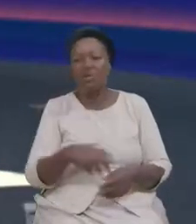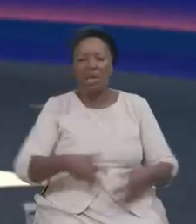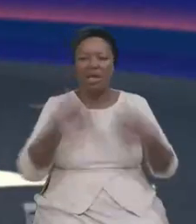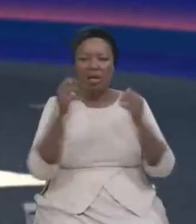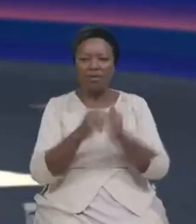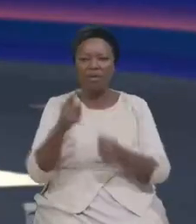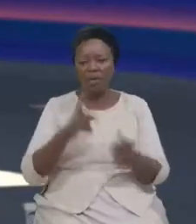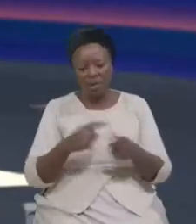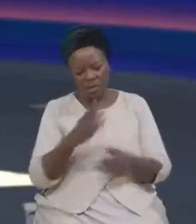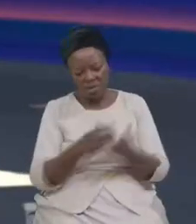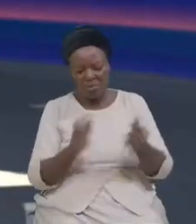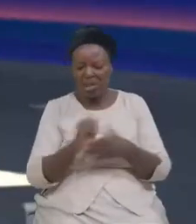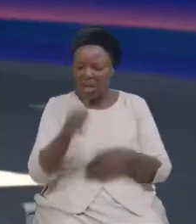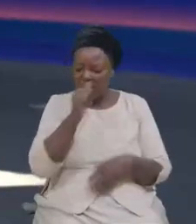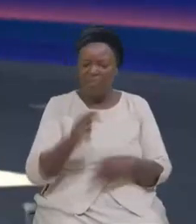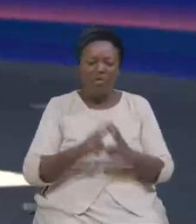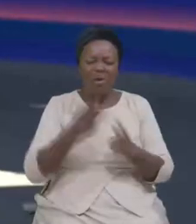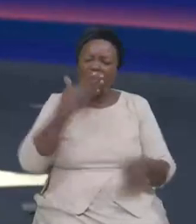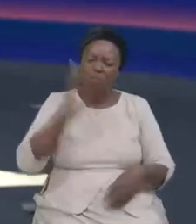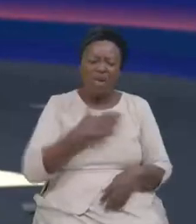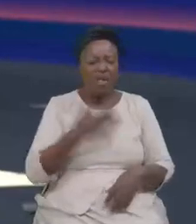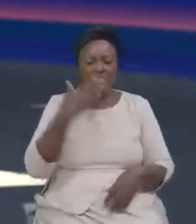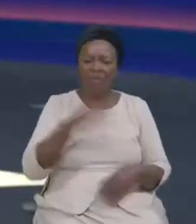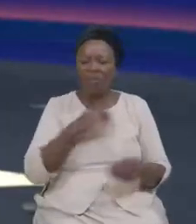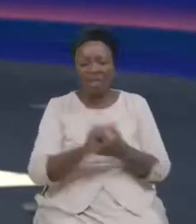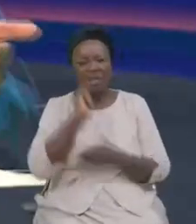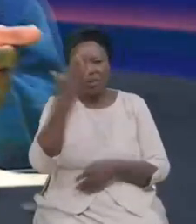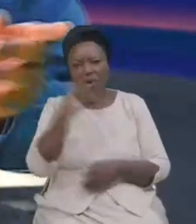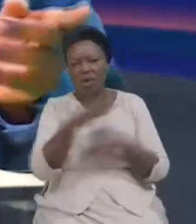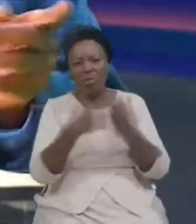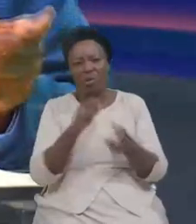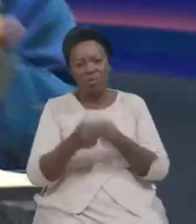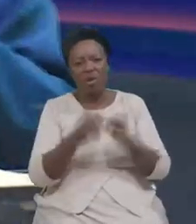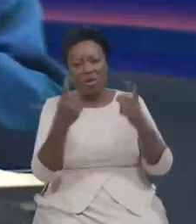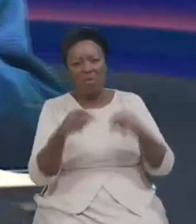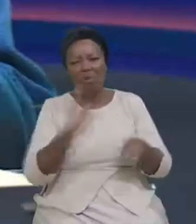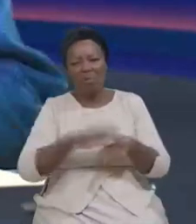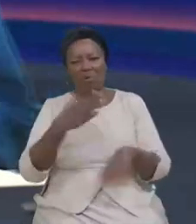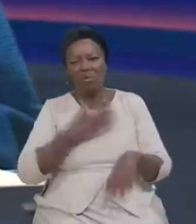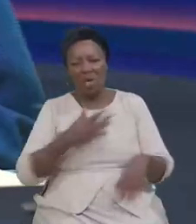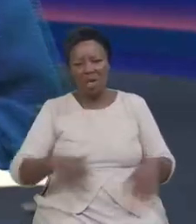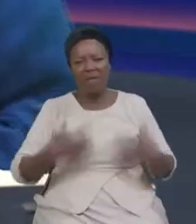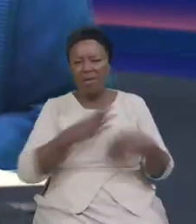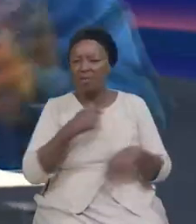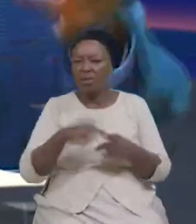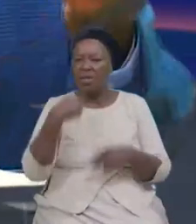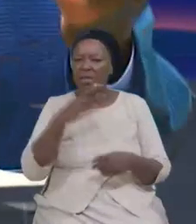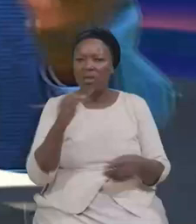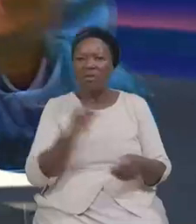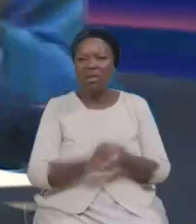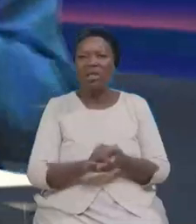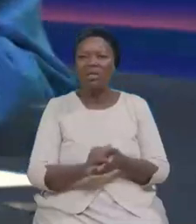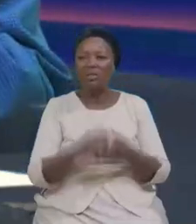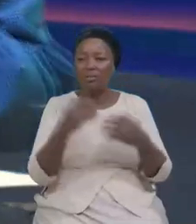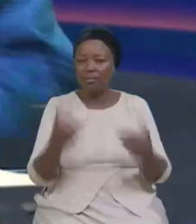suis mauvais, je suis méchant, c'est pourquoi cela m'arrive. Non, peut-être pas. Alors on dit, alors on vient en informer Josaphat